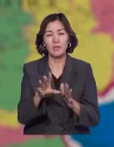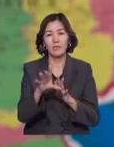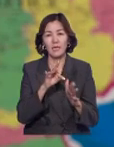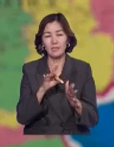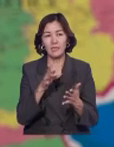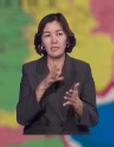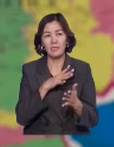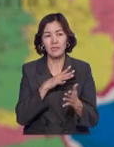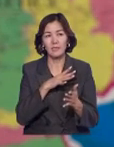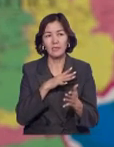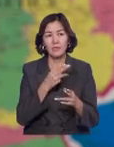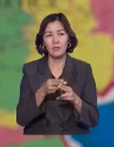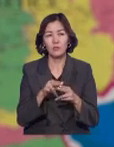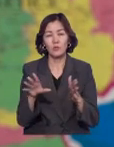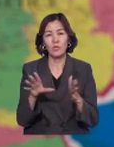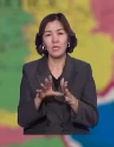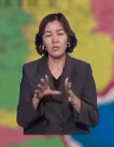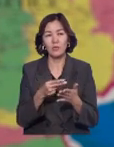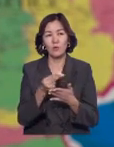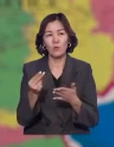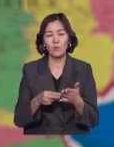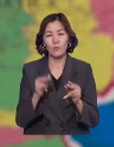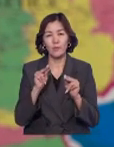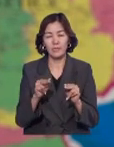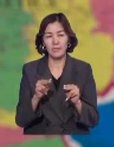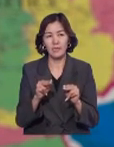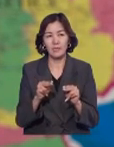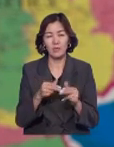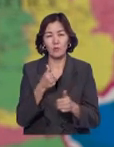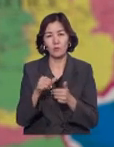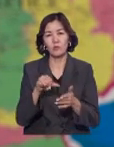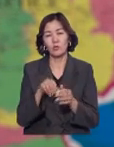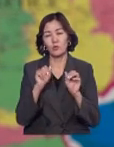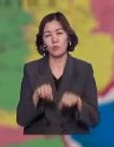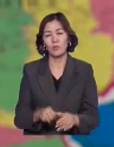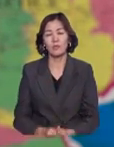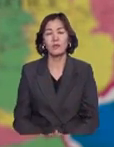Лотты таңдағаннан кейін сол электрондық қолтаңбасымен растағаннан кейін сол конкурсқа қатысушы болып табылатын болады.